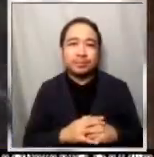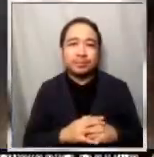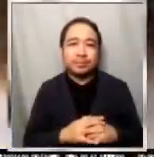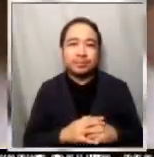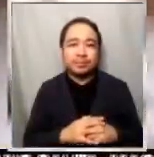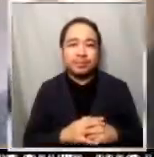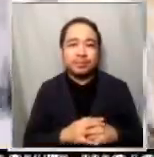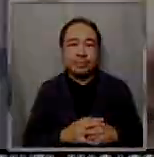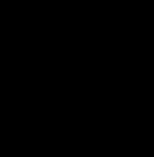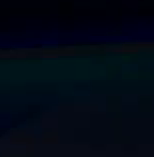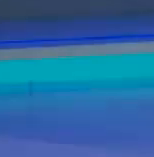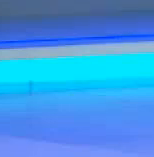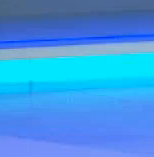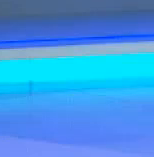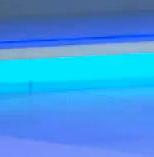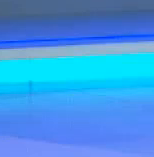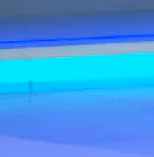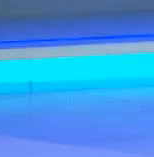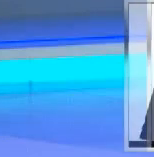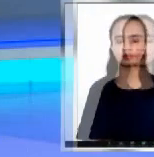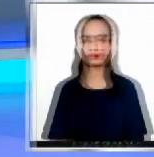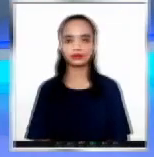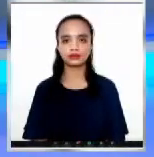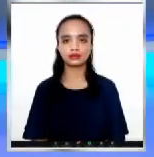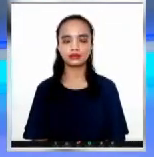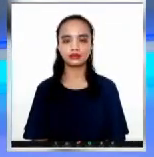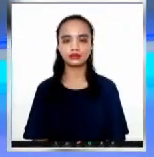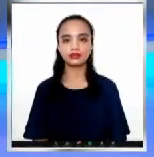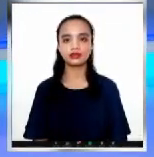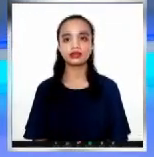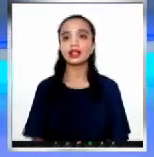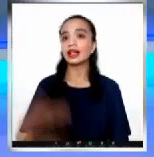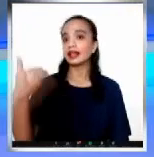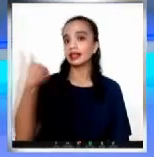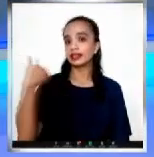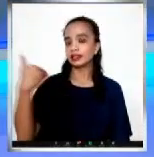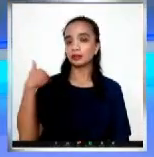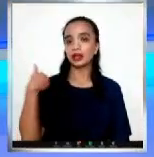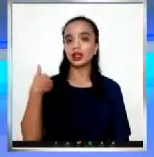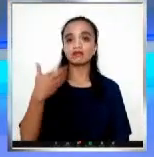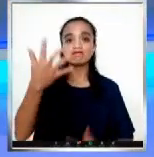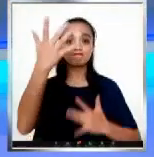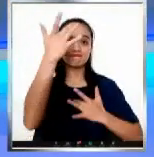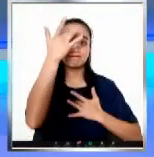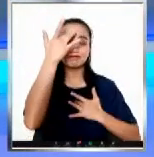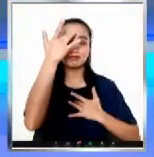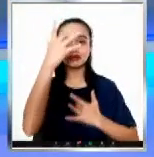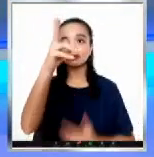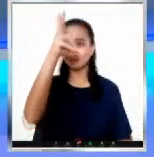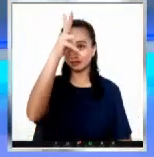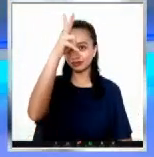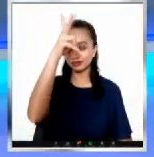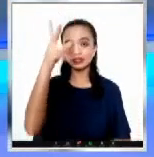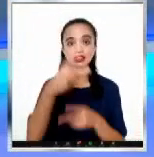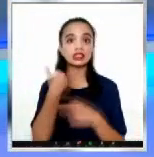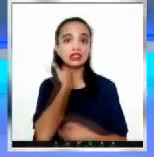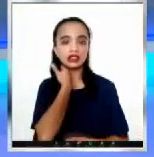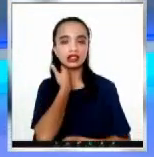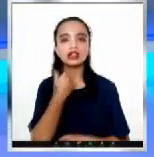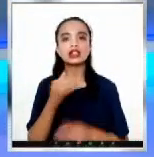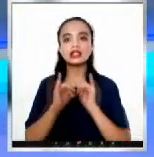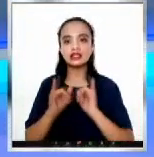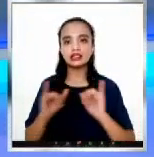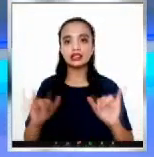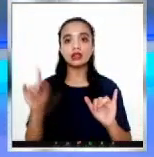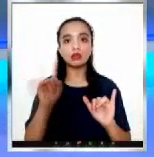24 Oras. Pagkaman wala pang kaso ng bird flu dito sa Pilipinas, dobli ingat pa rin ang mga opisyal ng Bureau of Animal